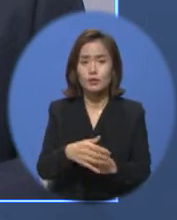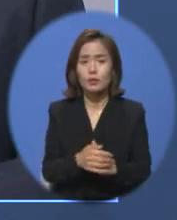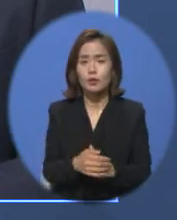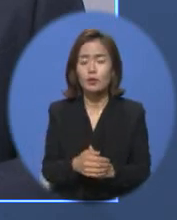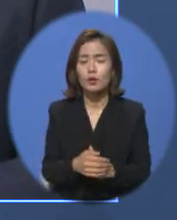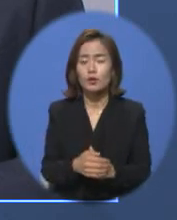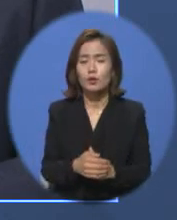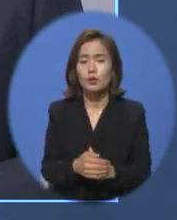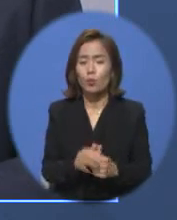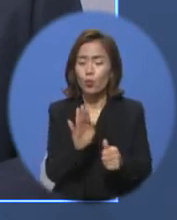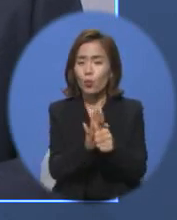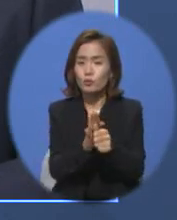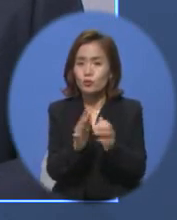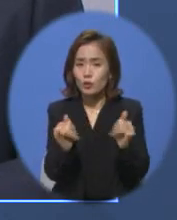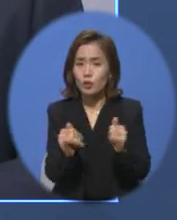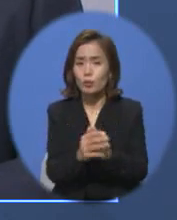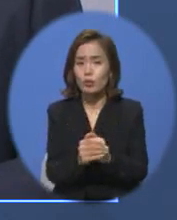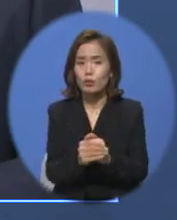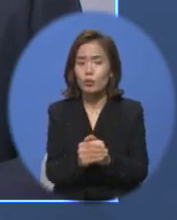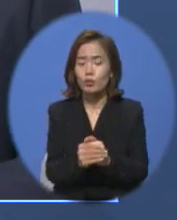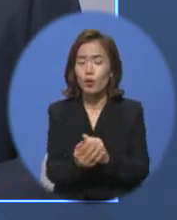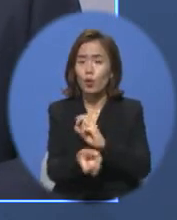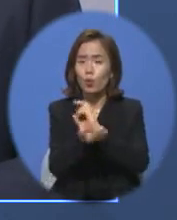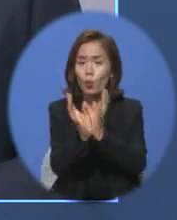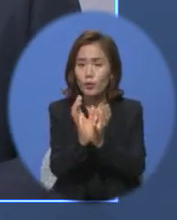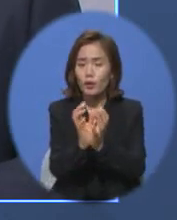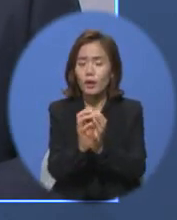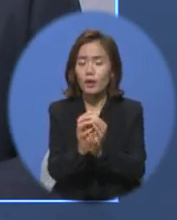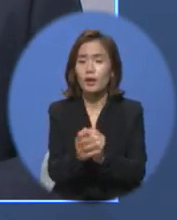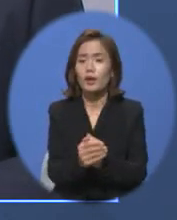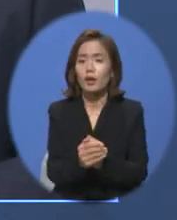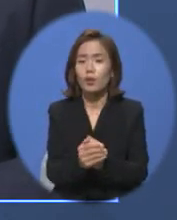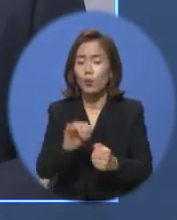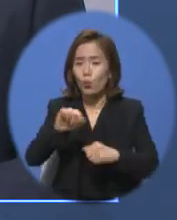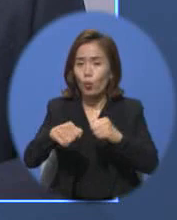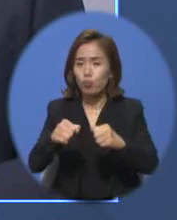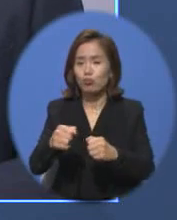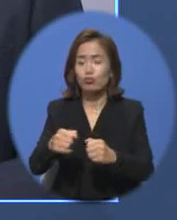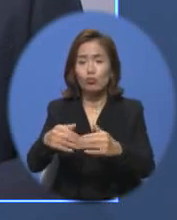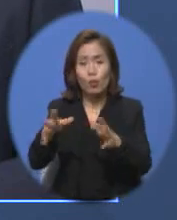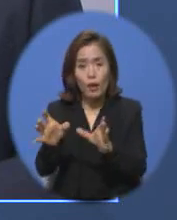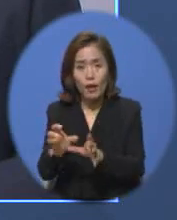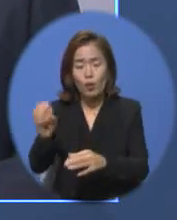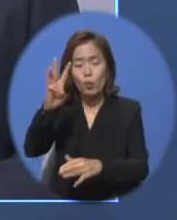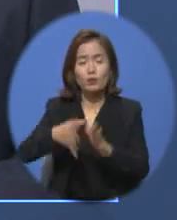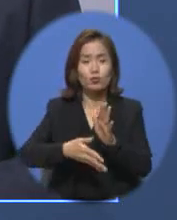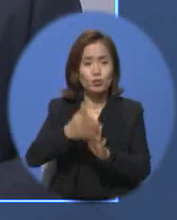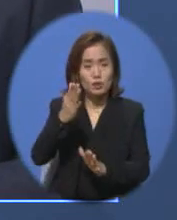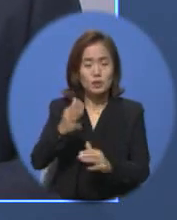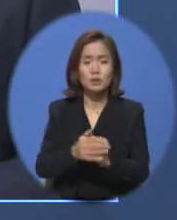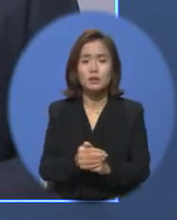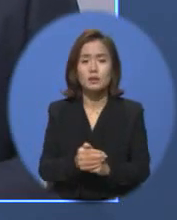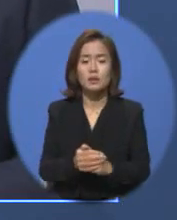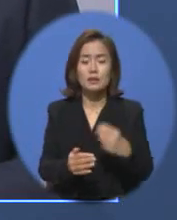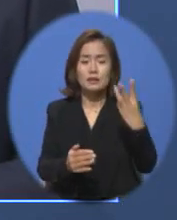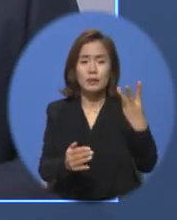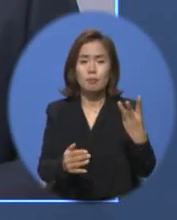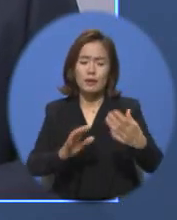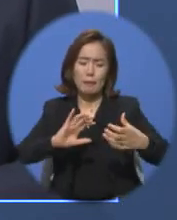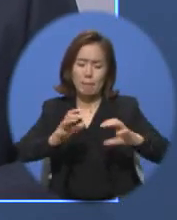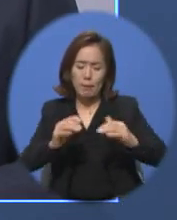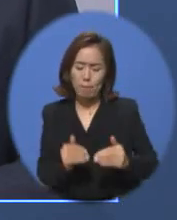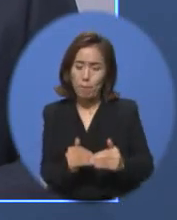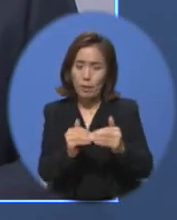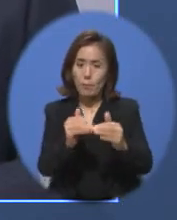지역축산협동조합 ,지역농업협동조합, 광주시가 3자협의를